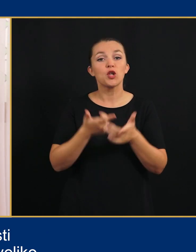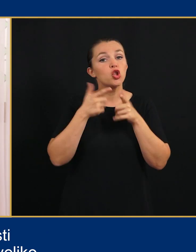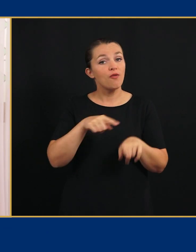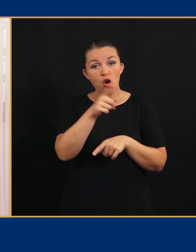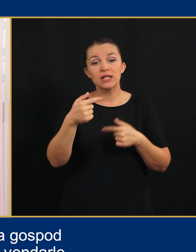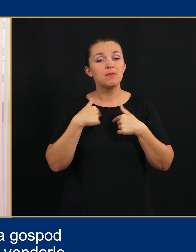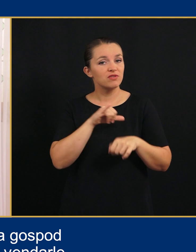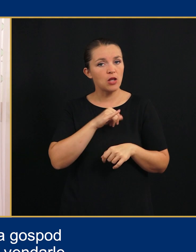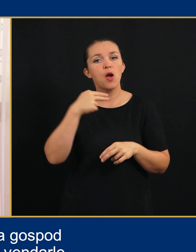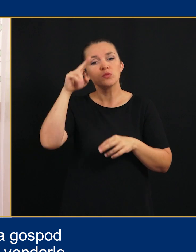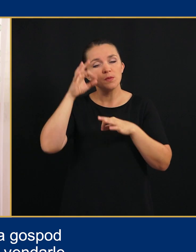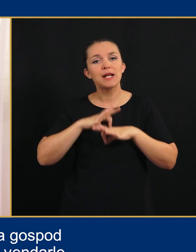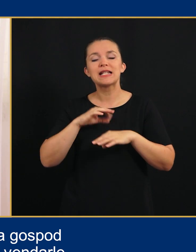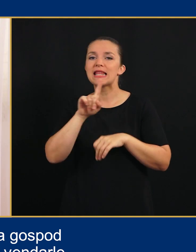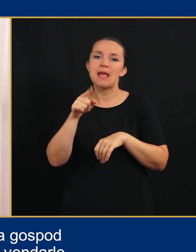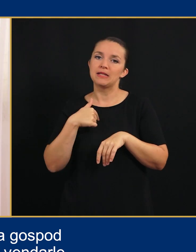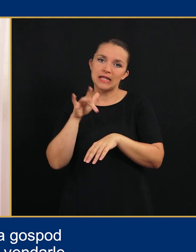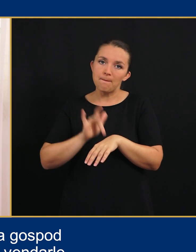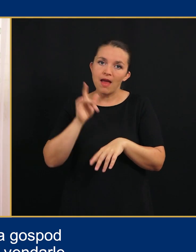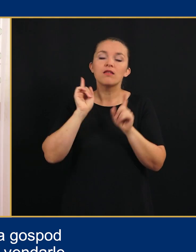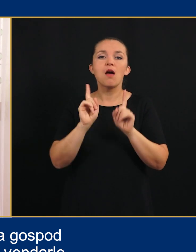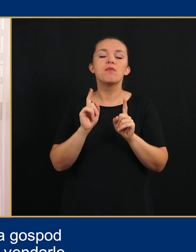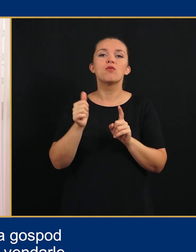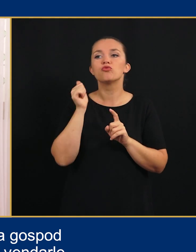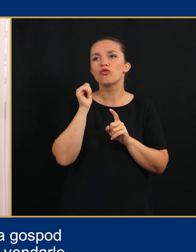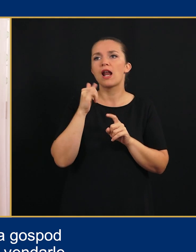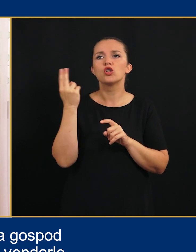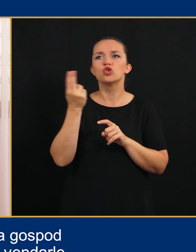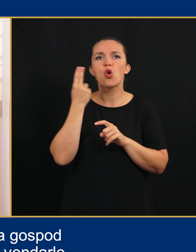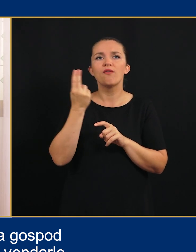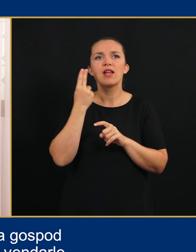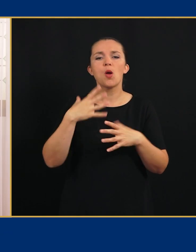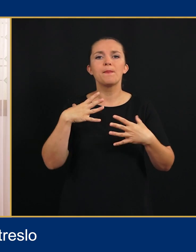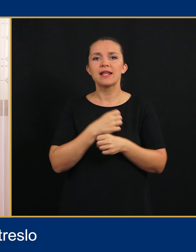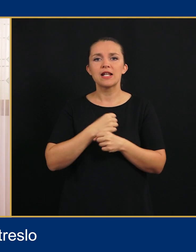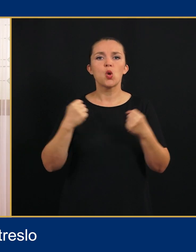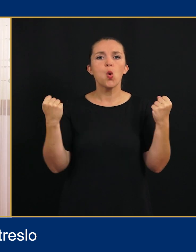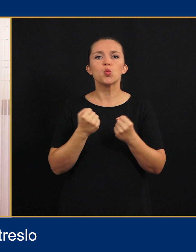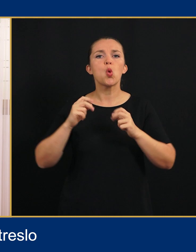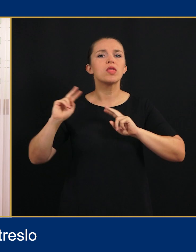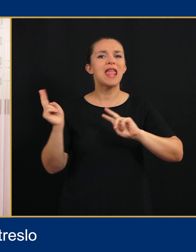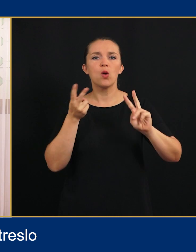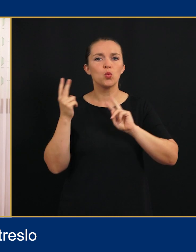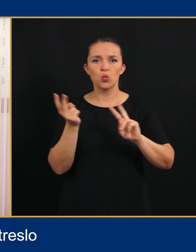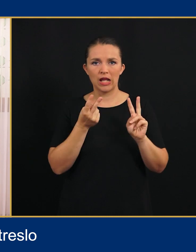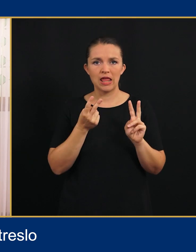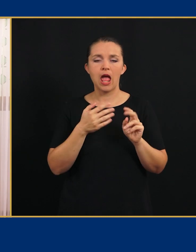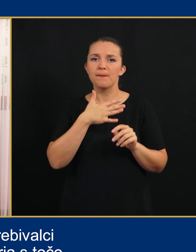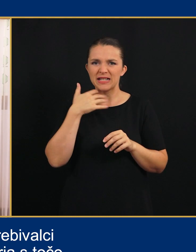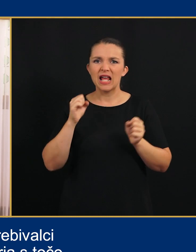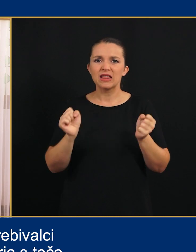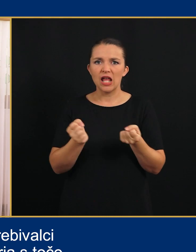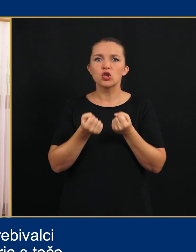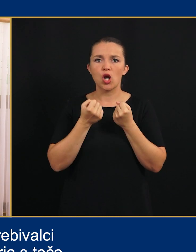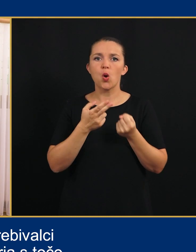veliko. Dovolite mi pa vseeno, pa gospod predsednik, ne mi zameriti, vendarle včeraj je Slovenijo pretreslo hudo neurje, kar